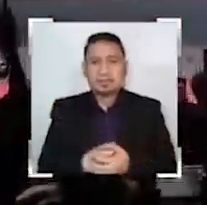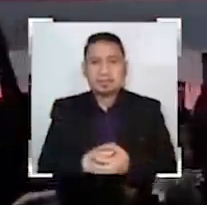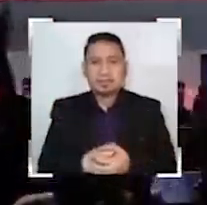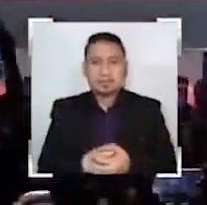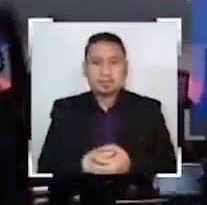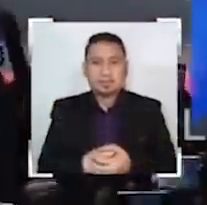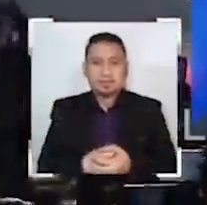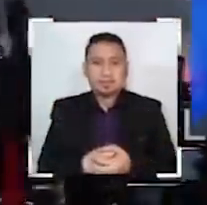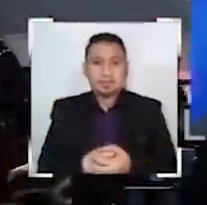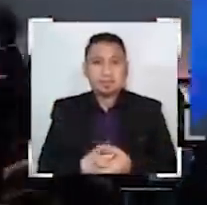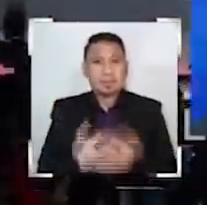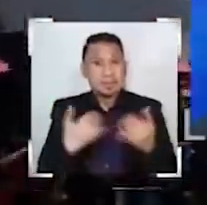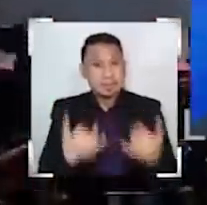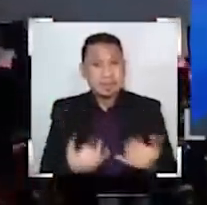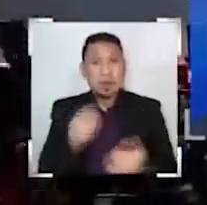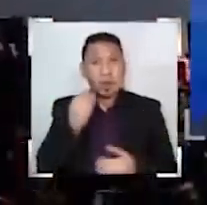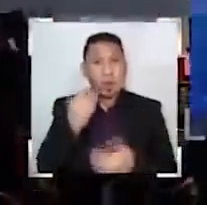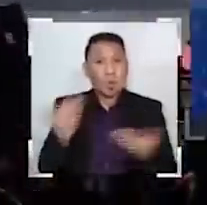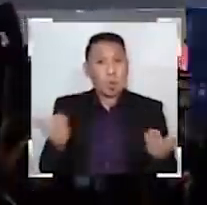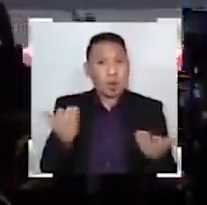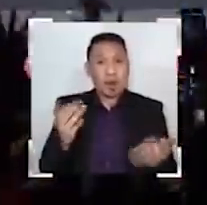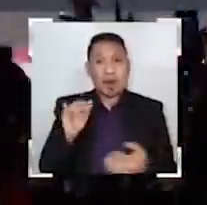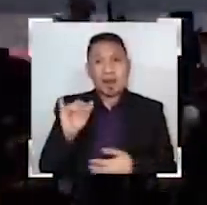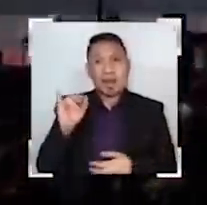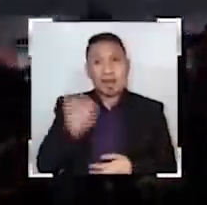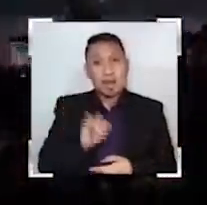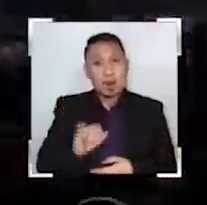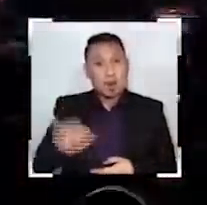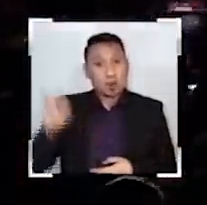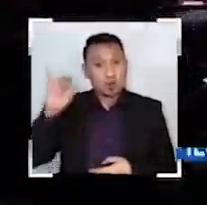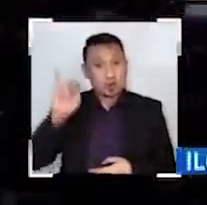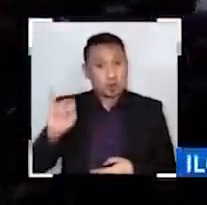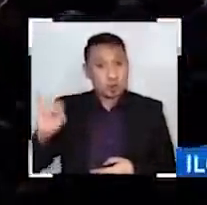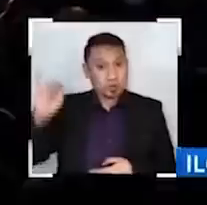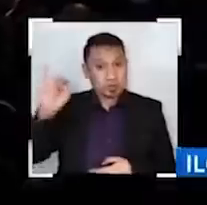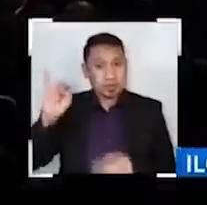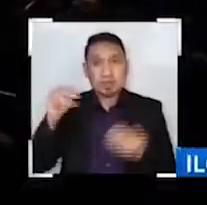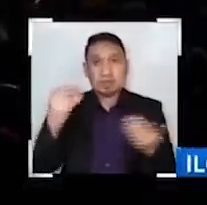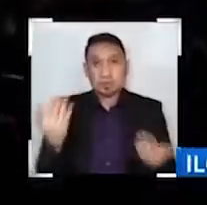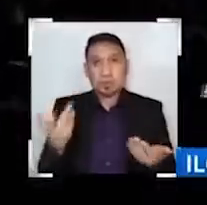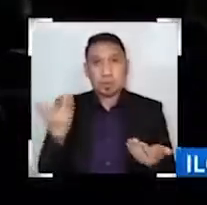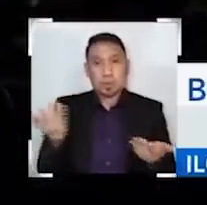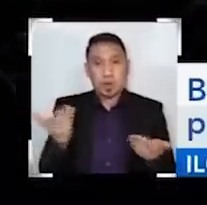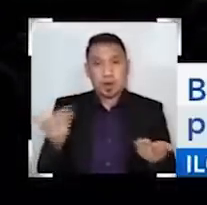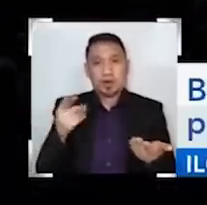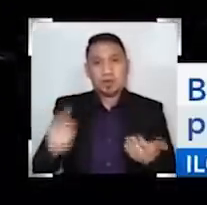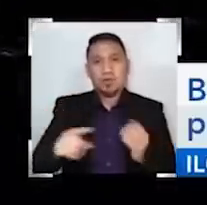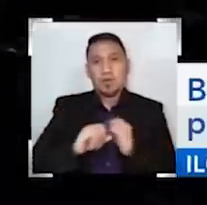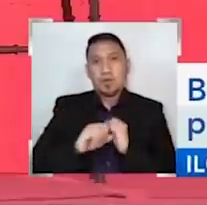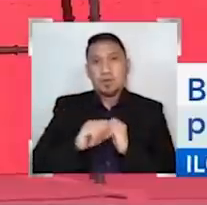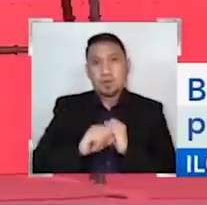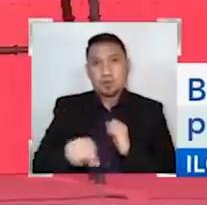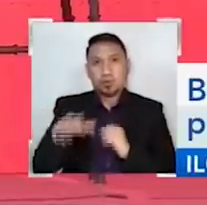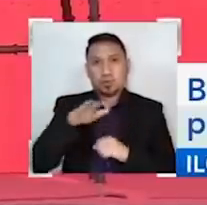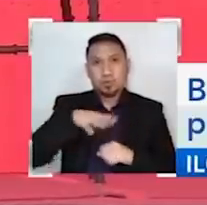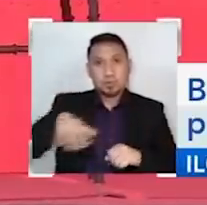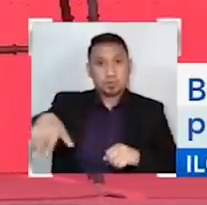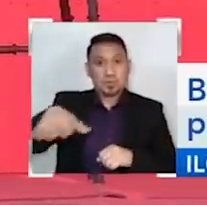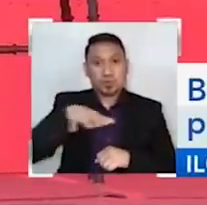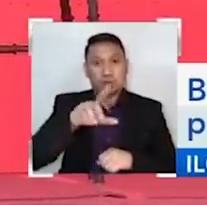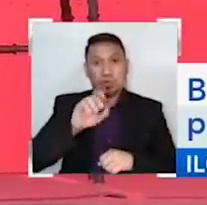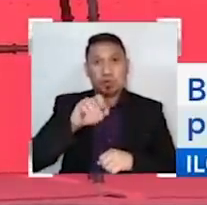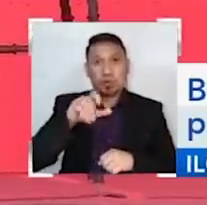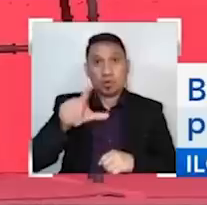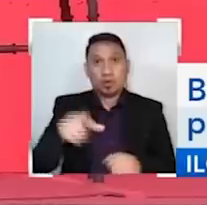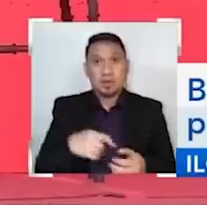Nasa kanyang hometown sa Ilocos Norte si Bongbong Marcos para sa proclamation rally ng mga lokal na kandidato ng Nationalista Party. Alam naman